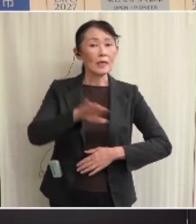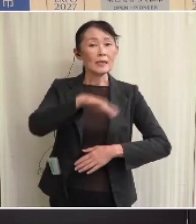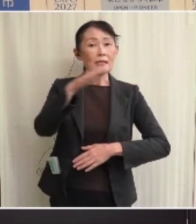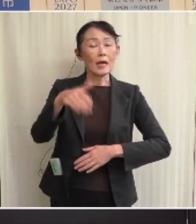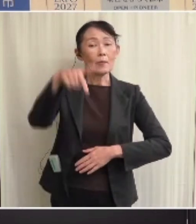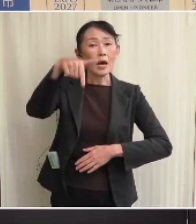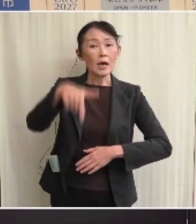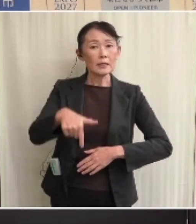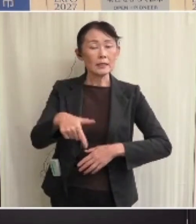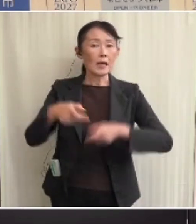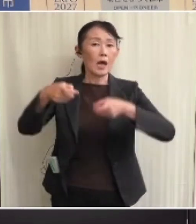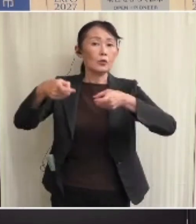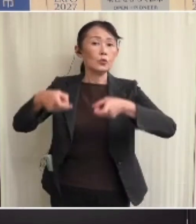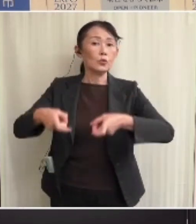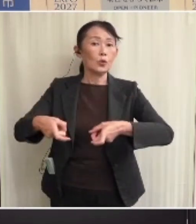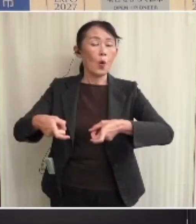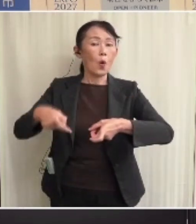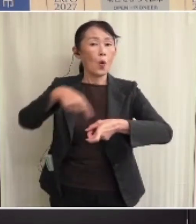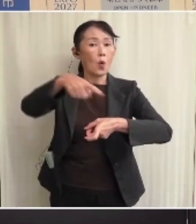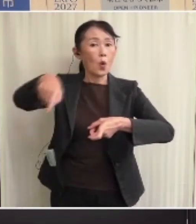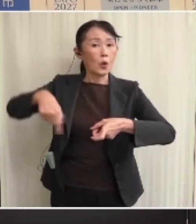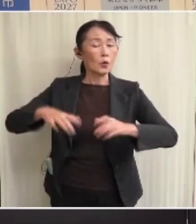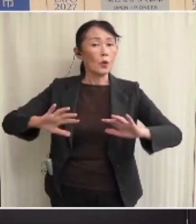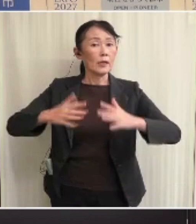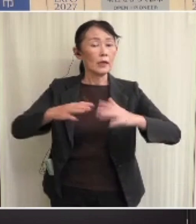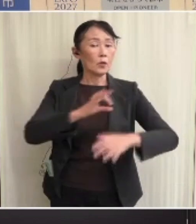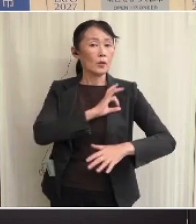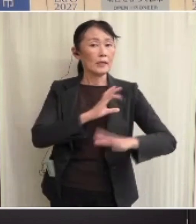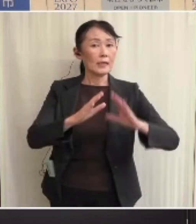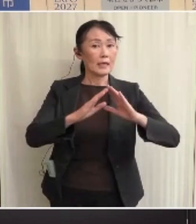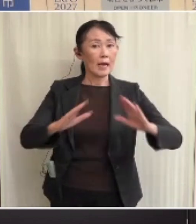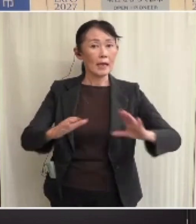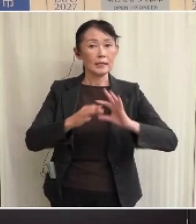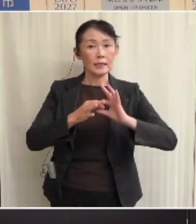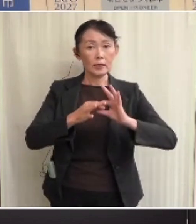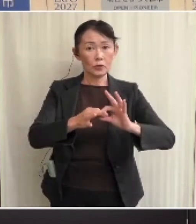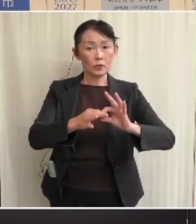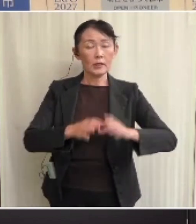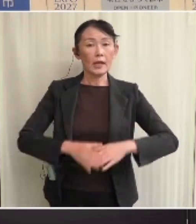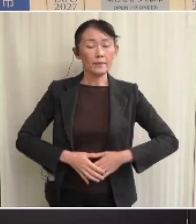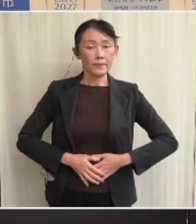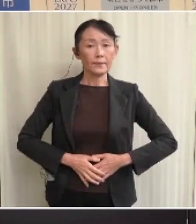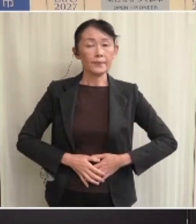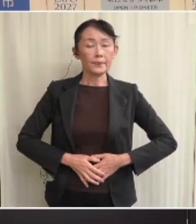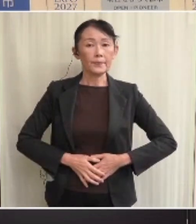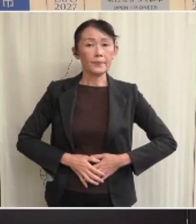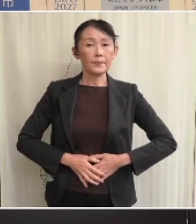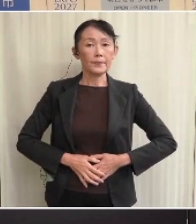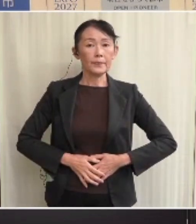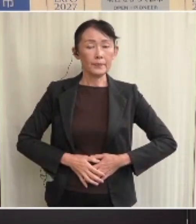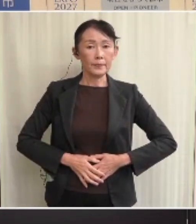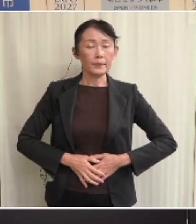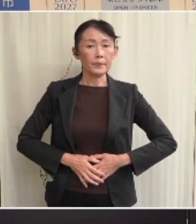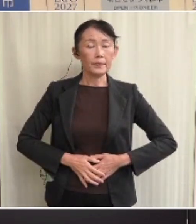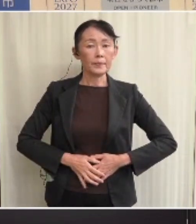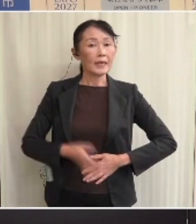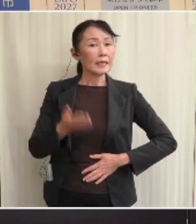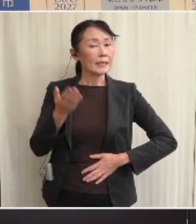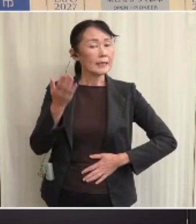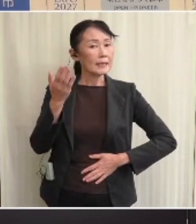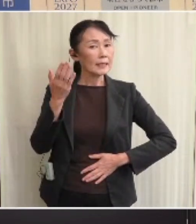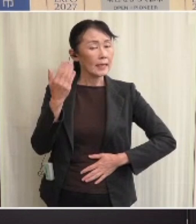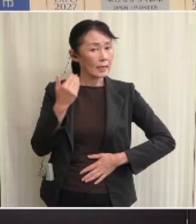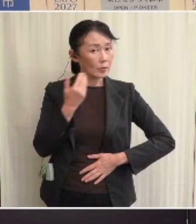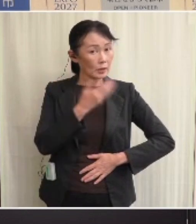ふ頭の、うん、まあ、検討委員会の関係なんですが、 はい、 前回もすみませんお伺いして重複するところで恐